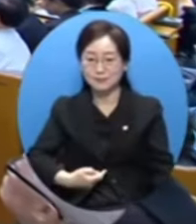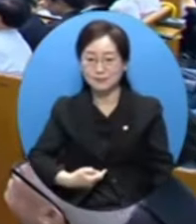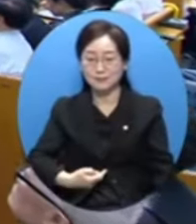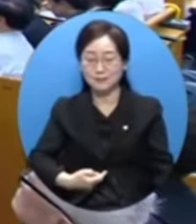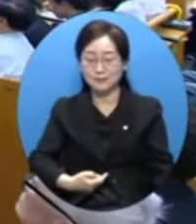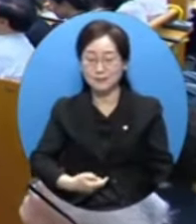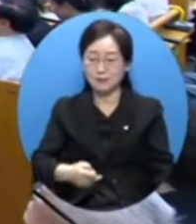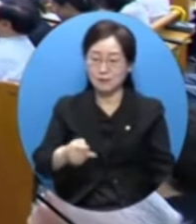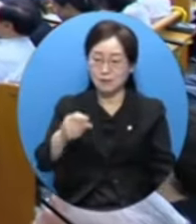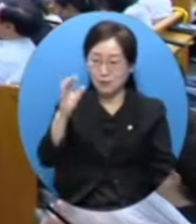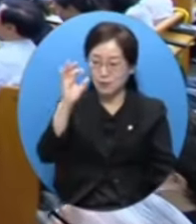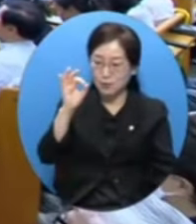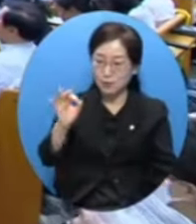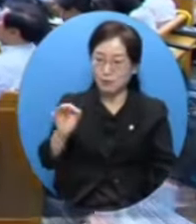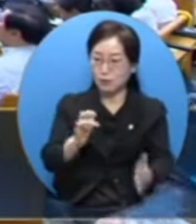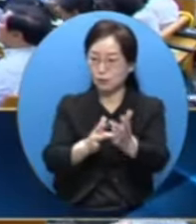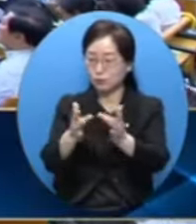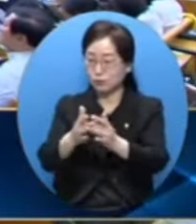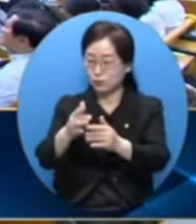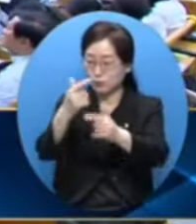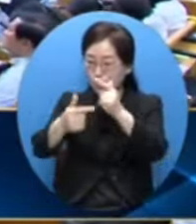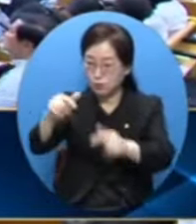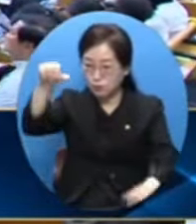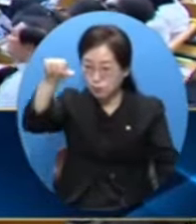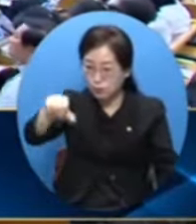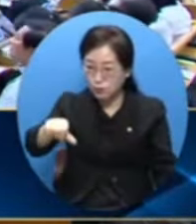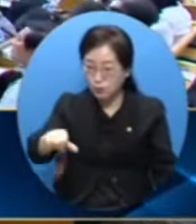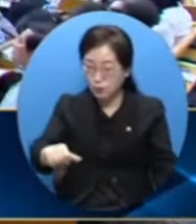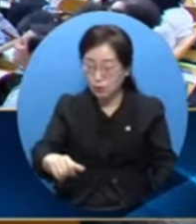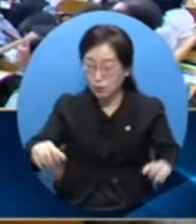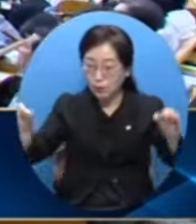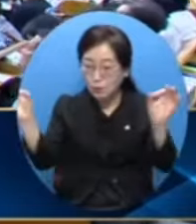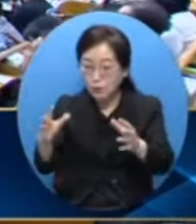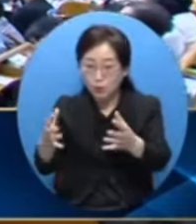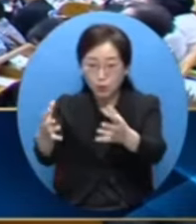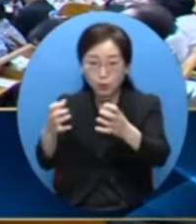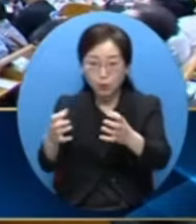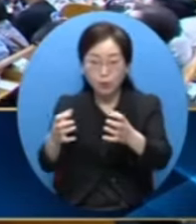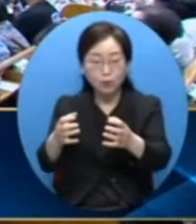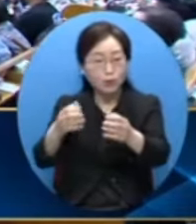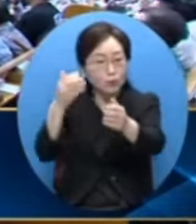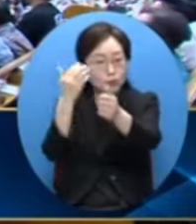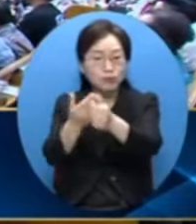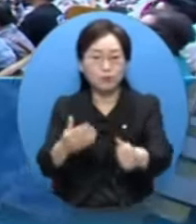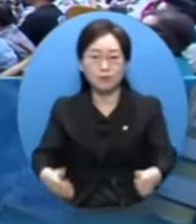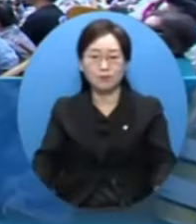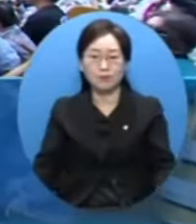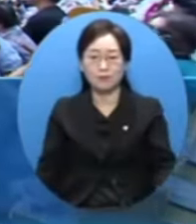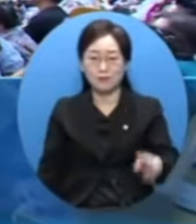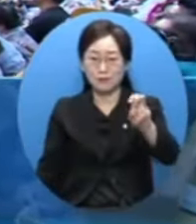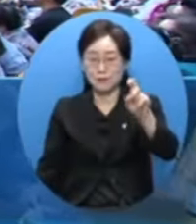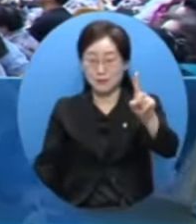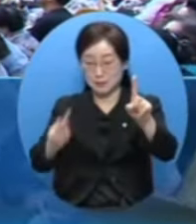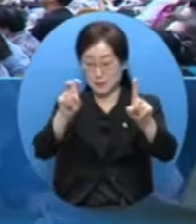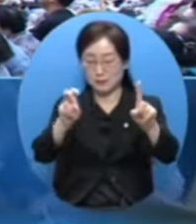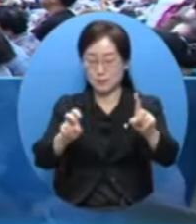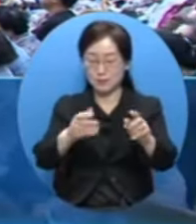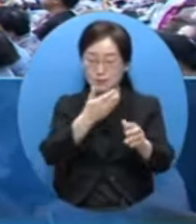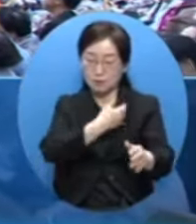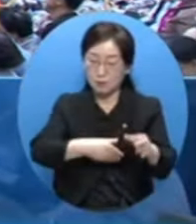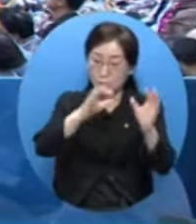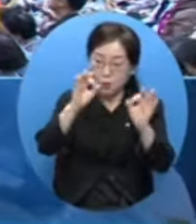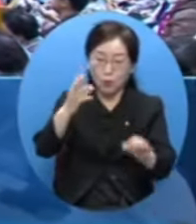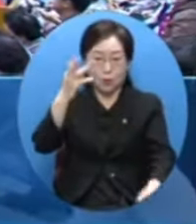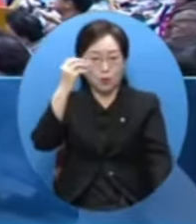무화과를 저주했을 때 어떻게 무화과 나무가 곧 말랐냐고 질문합니다. 21장 20절입니다. 제자들이 보고 이상히 여겨